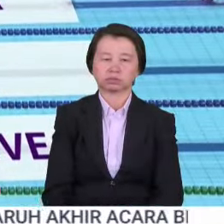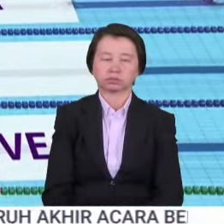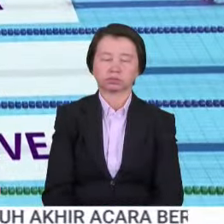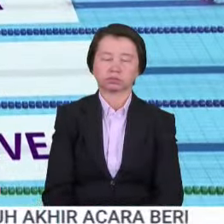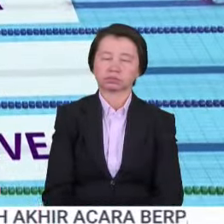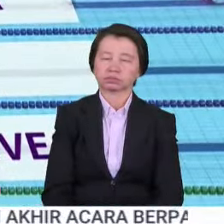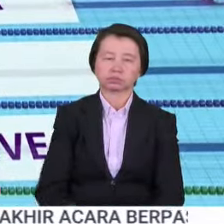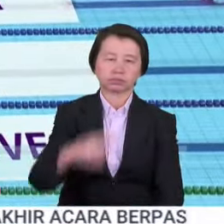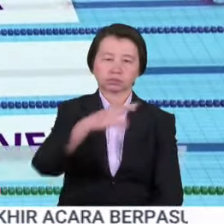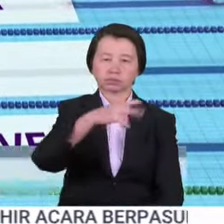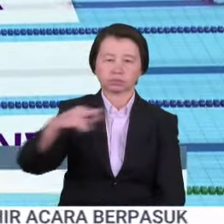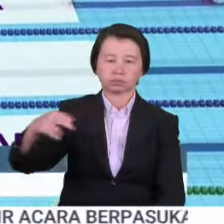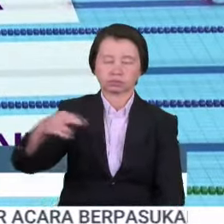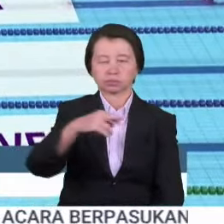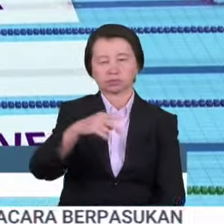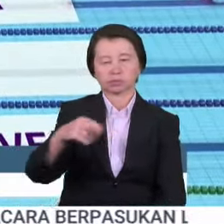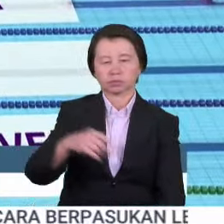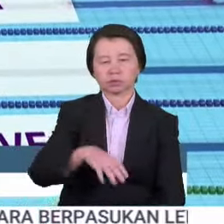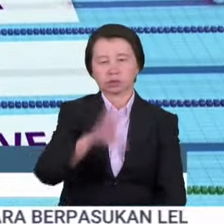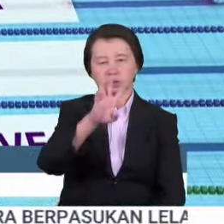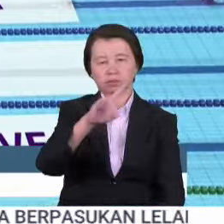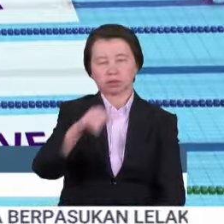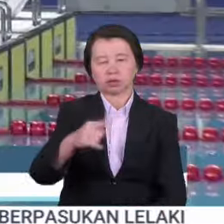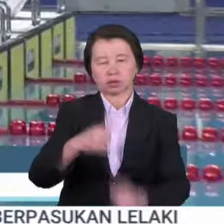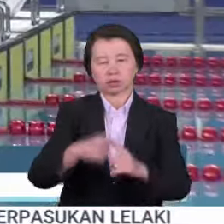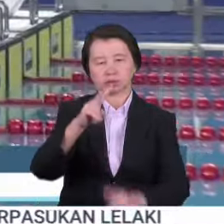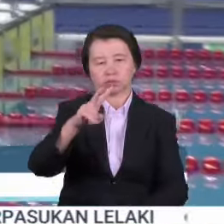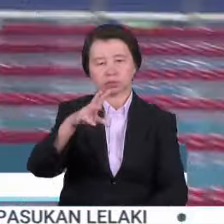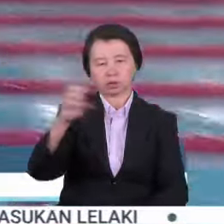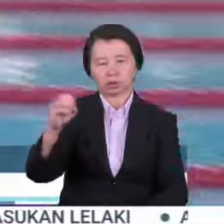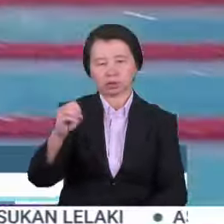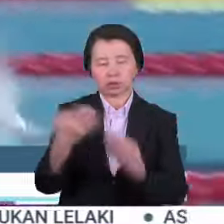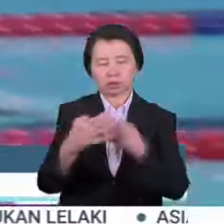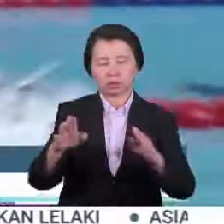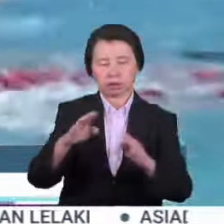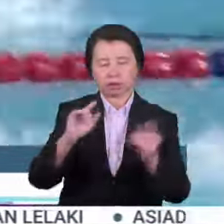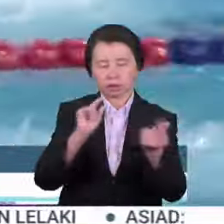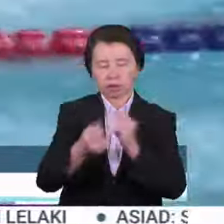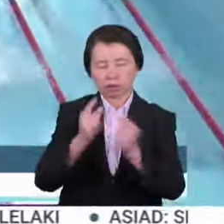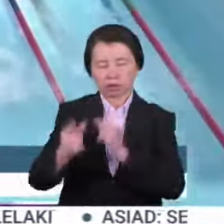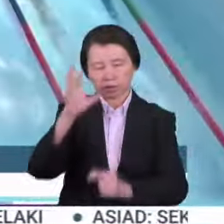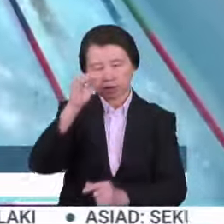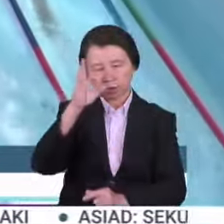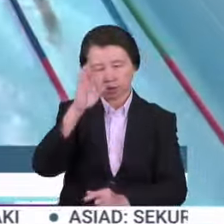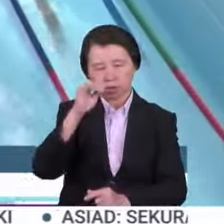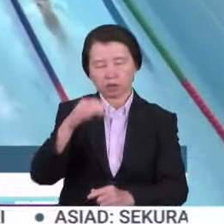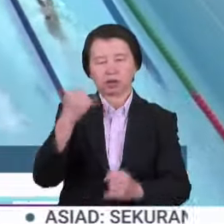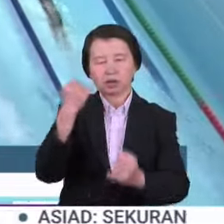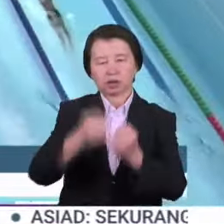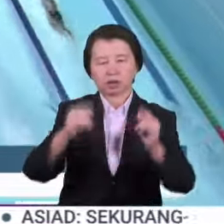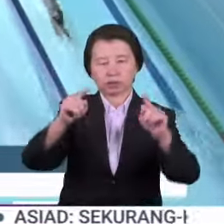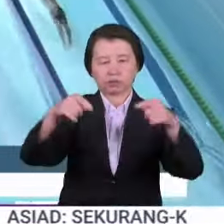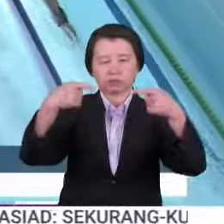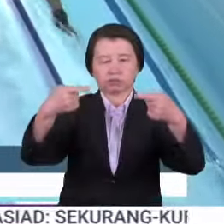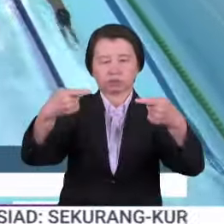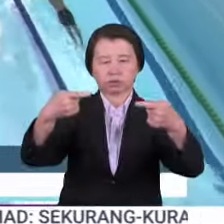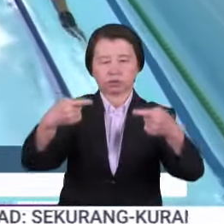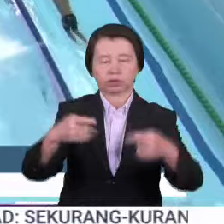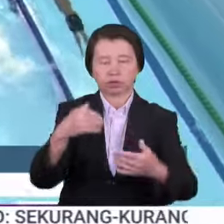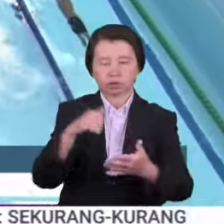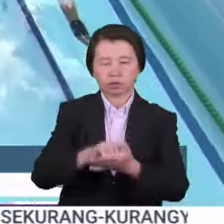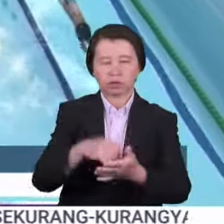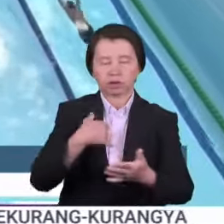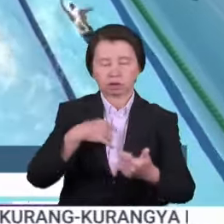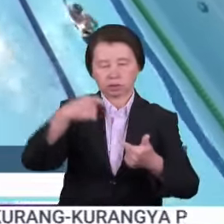Sementara itu di kolam renang, kuartet 4x200 meter gaya bebas berganti-ganti lelaki negara melangkah ke peringkat akhir. Di